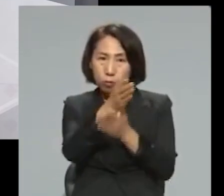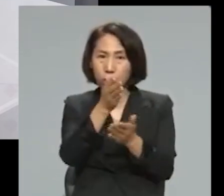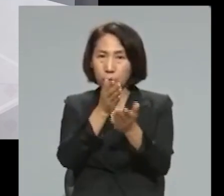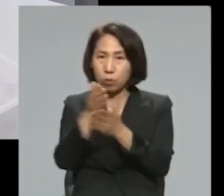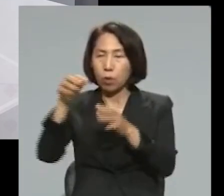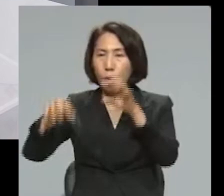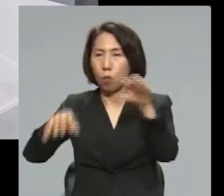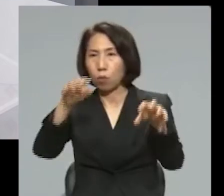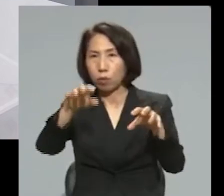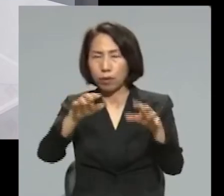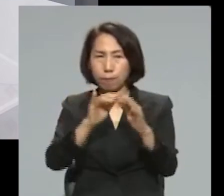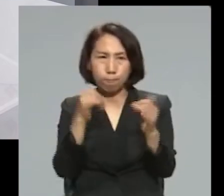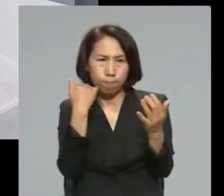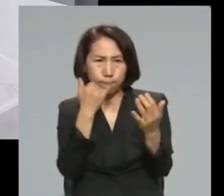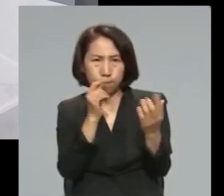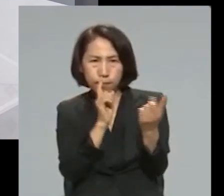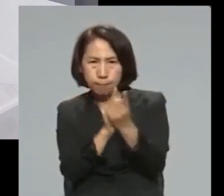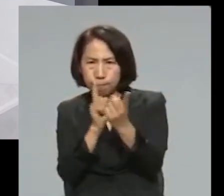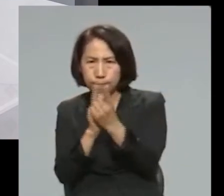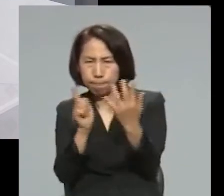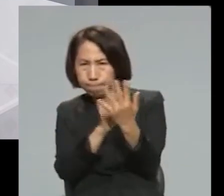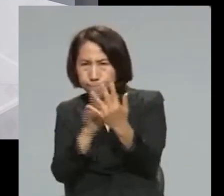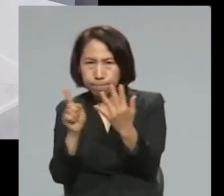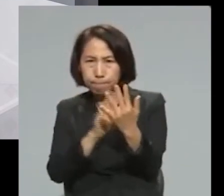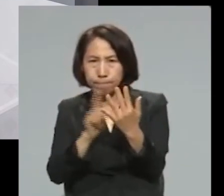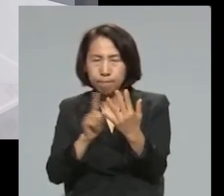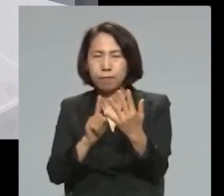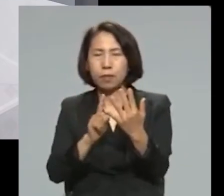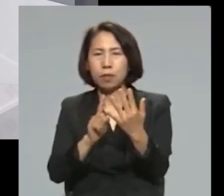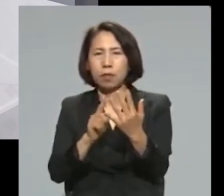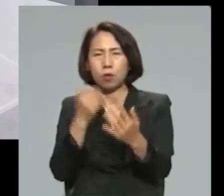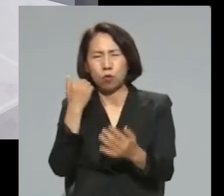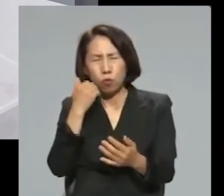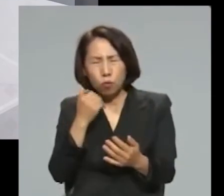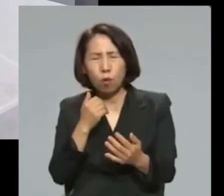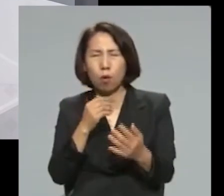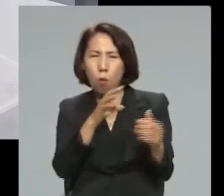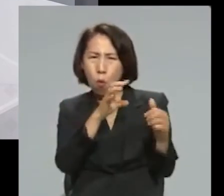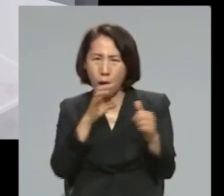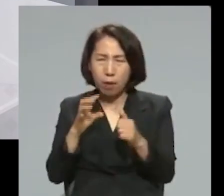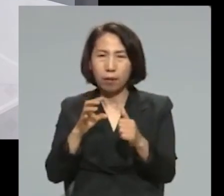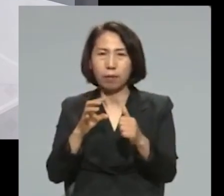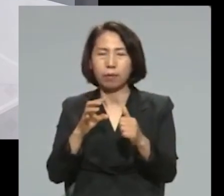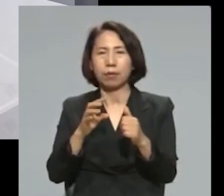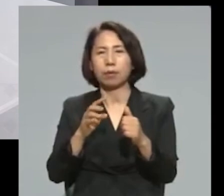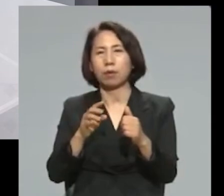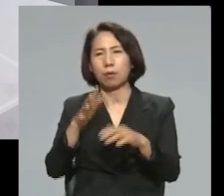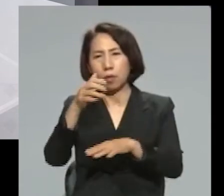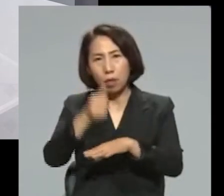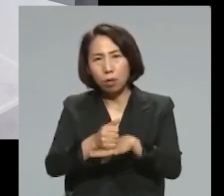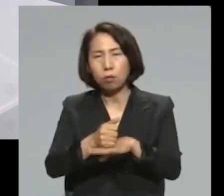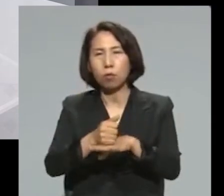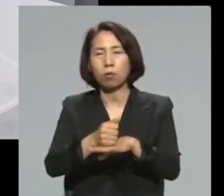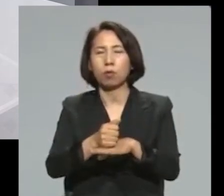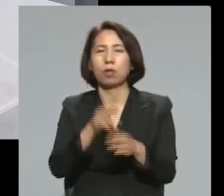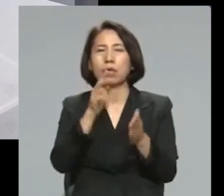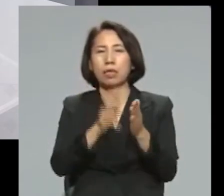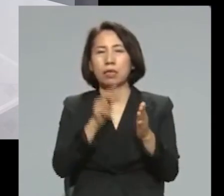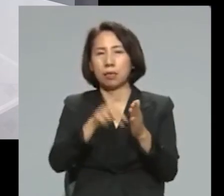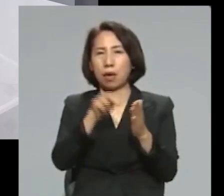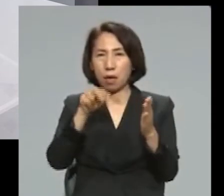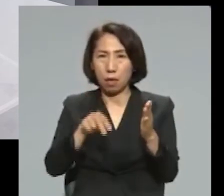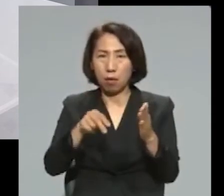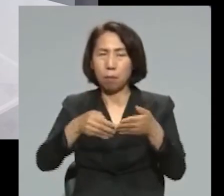인적 네트워크 등 이용 가능한 인적 자원을 최대한 이용하는 등 반드시